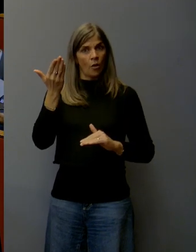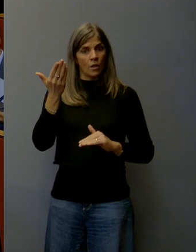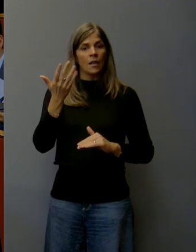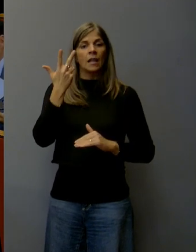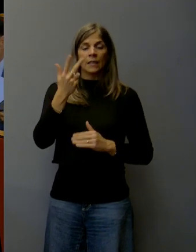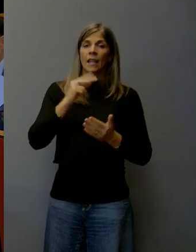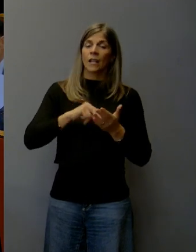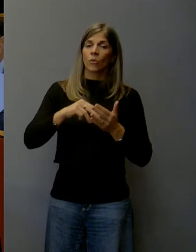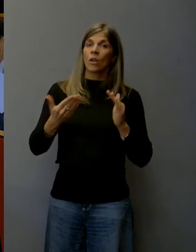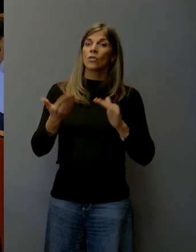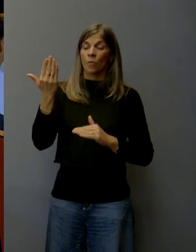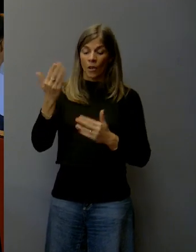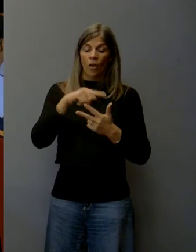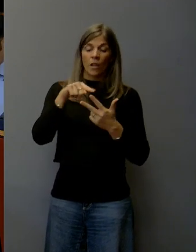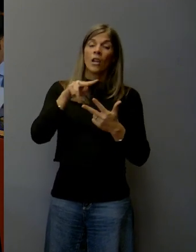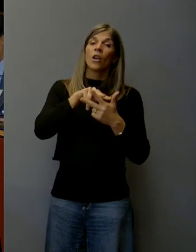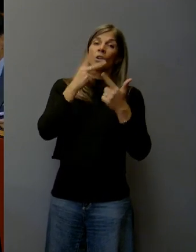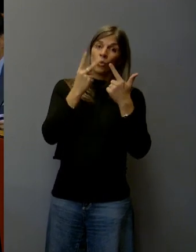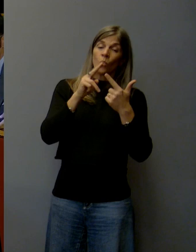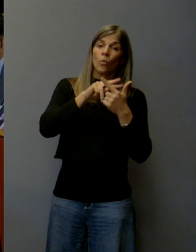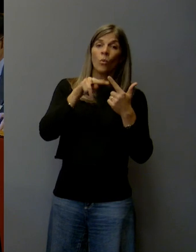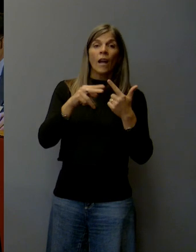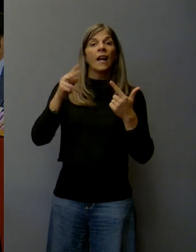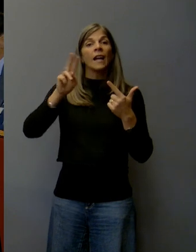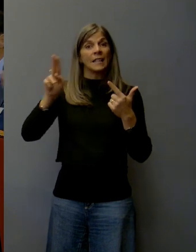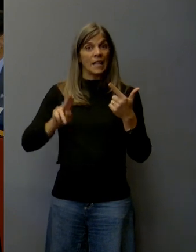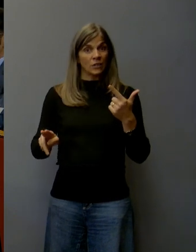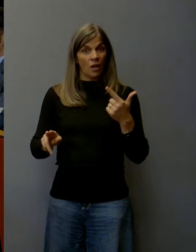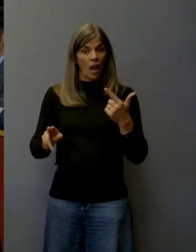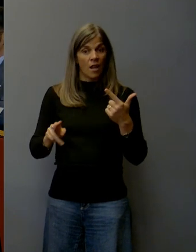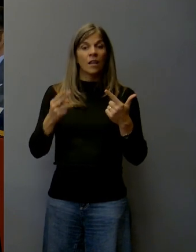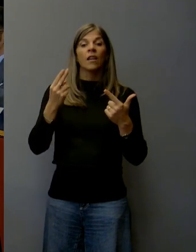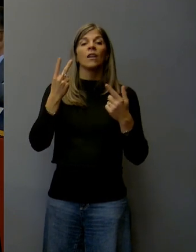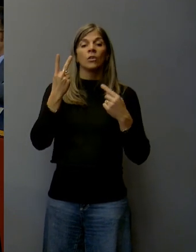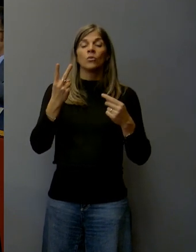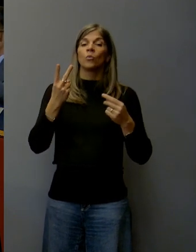due sono due scuole internazionali quindi due percorsi